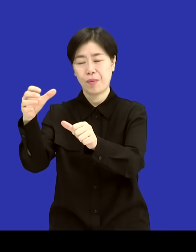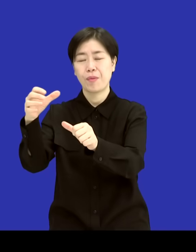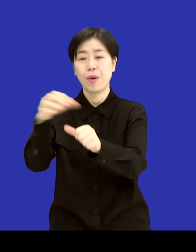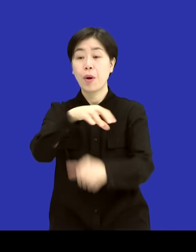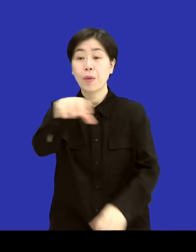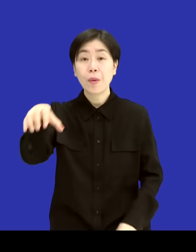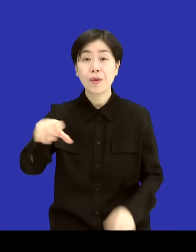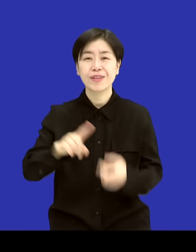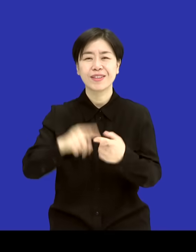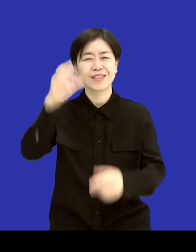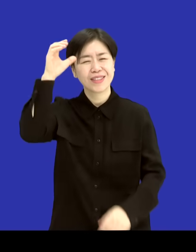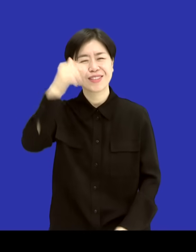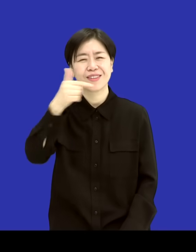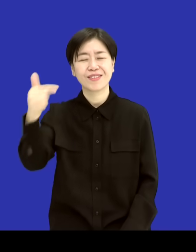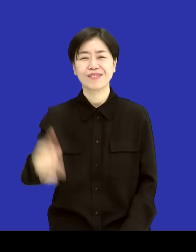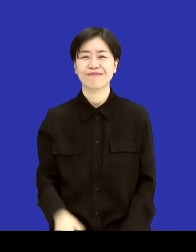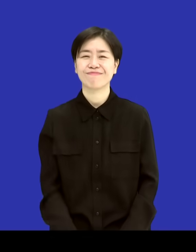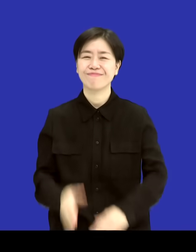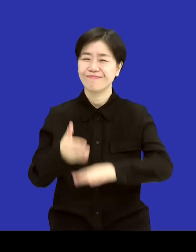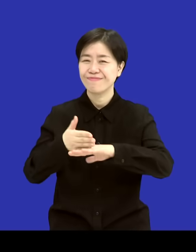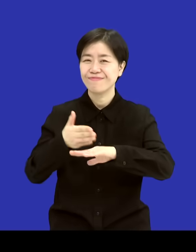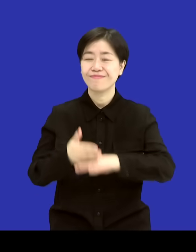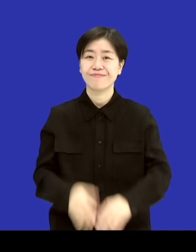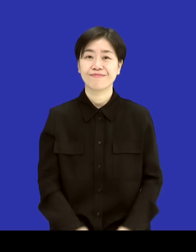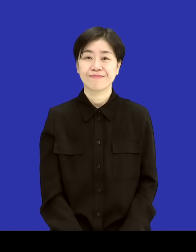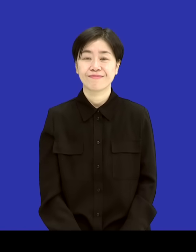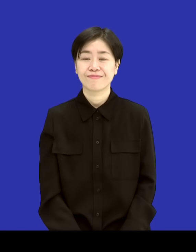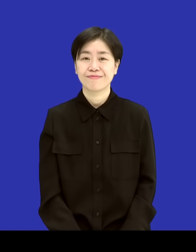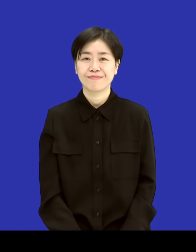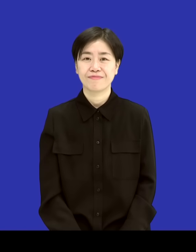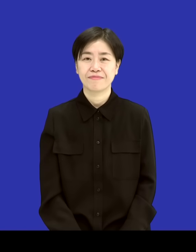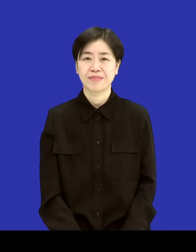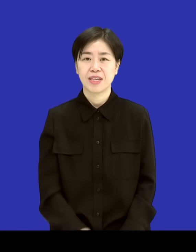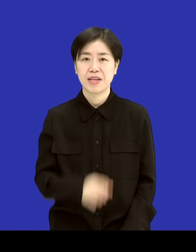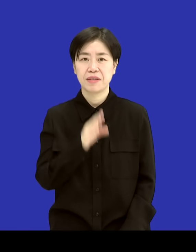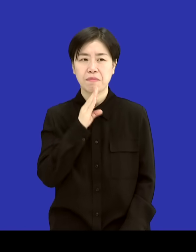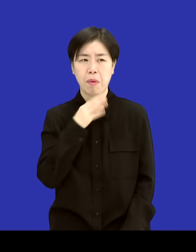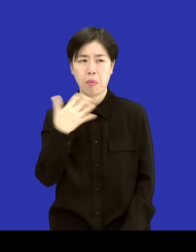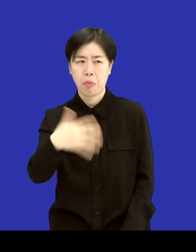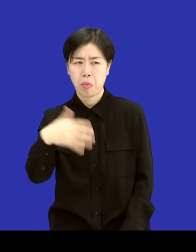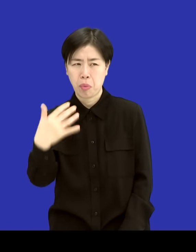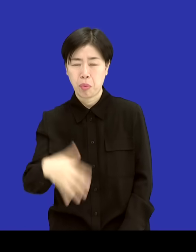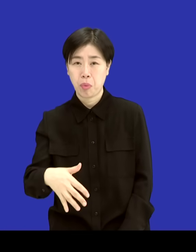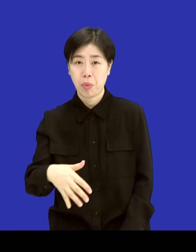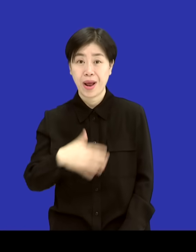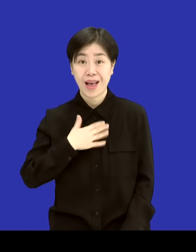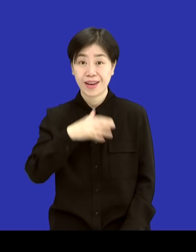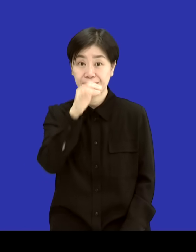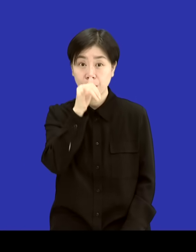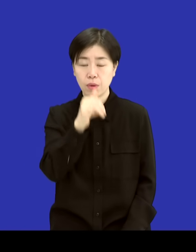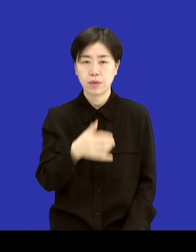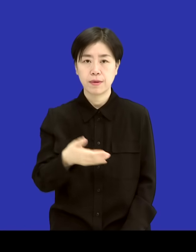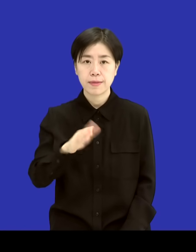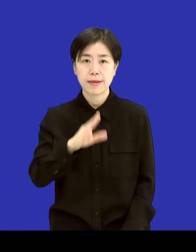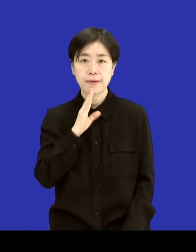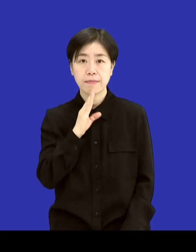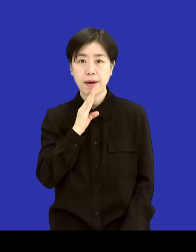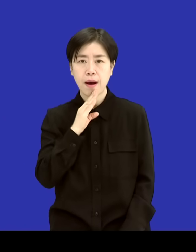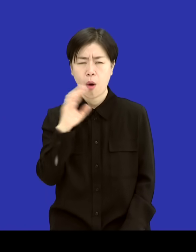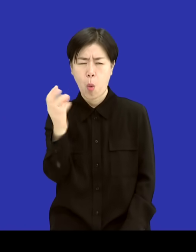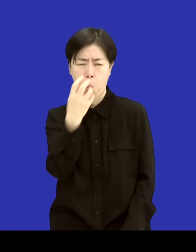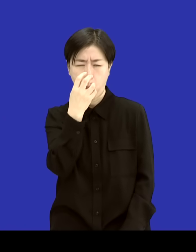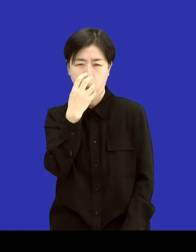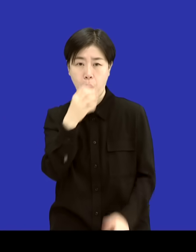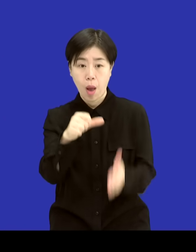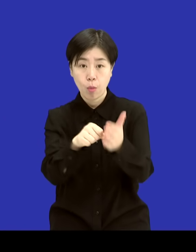사용하실지 기대가 됩니다. 네, 감사합니다. 이건 마스터피스라고 하죠. 걸작품. 걸작은 쉽게 만들어지지 않죠. 어떤